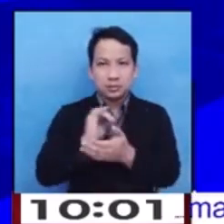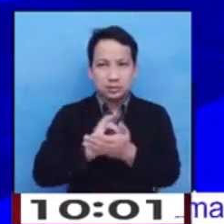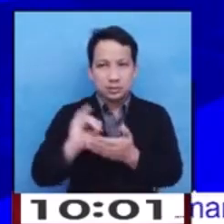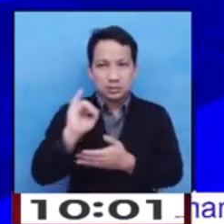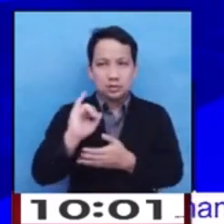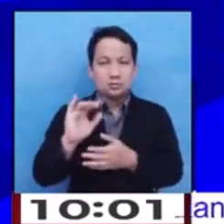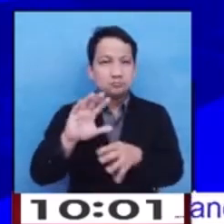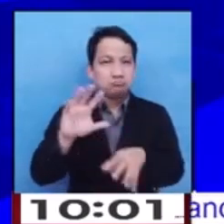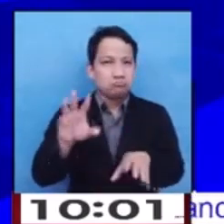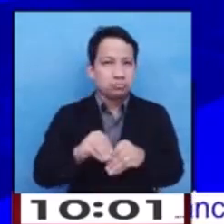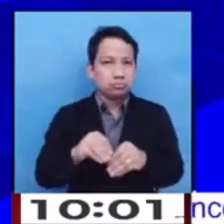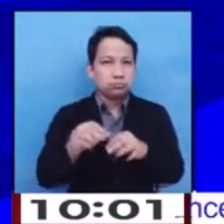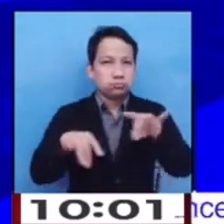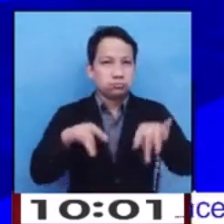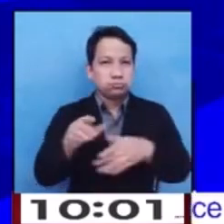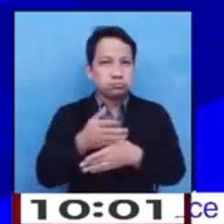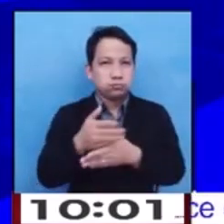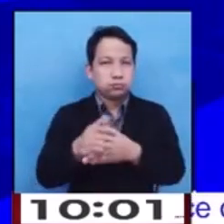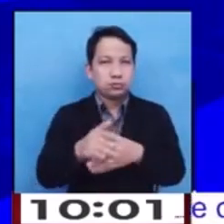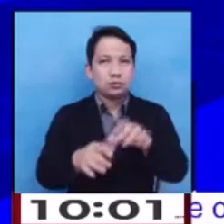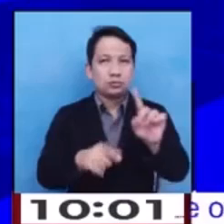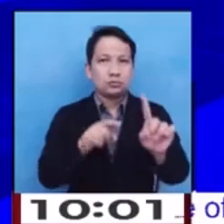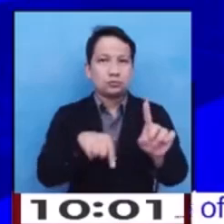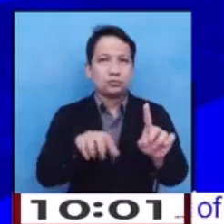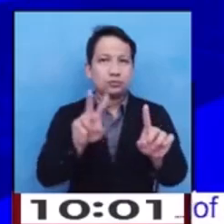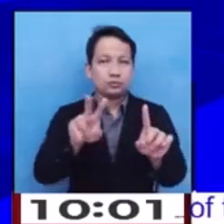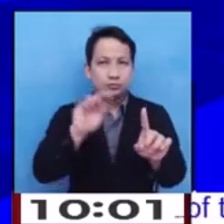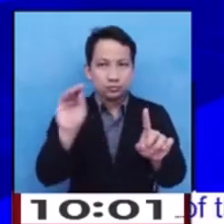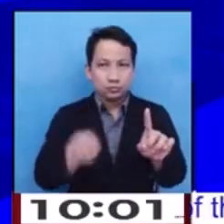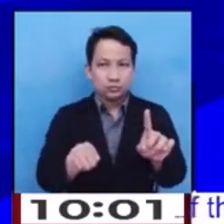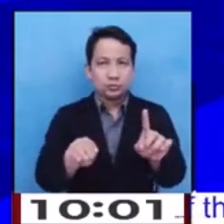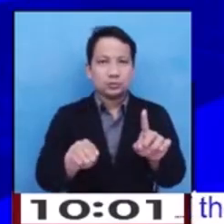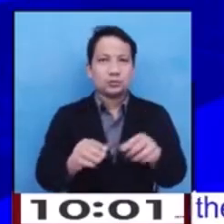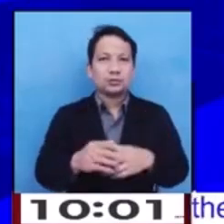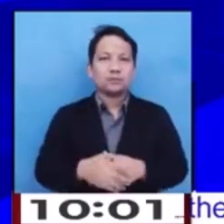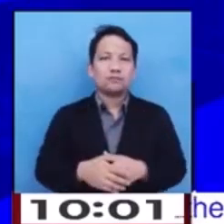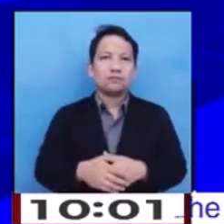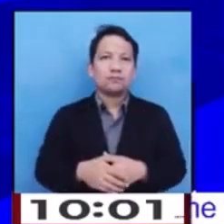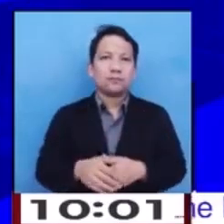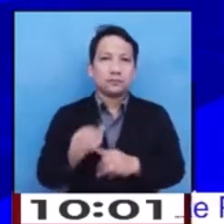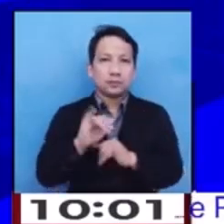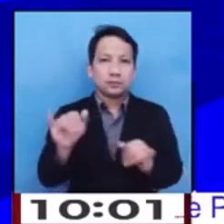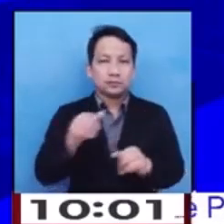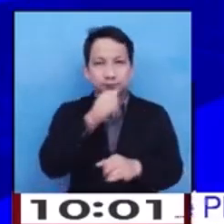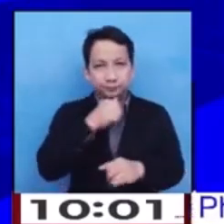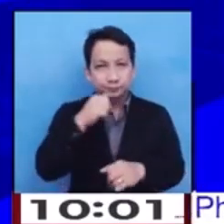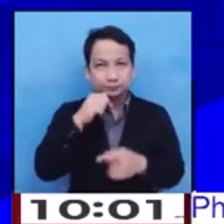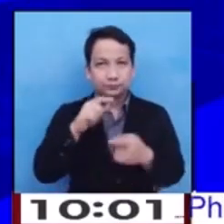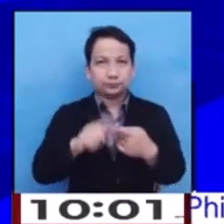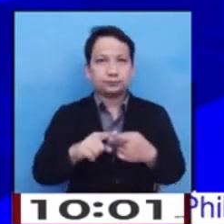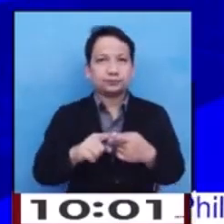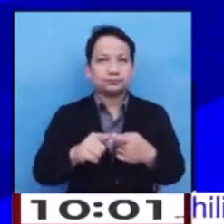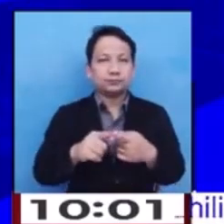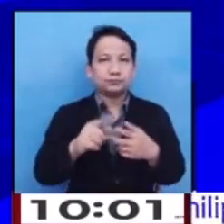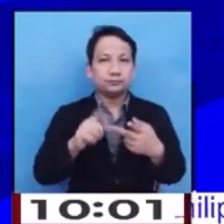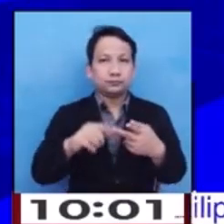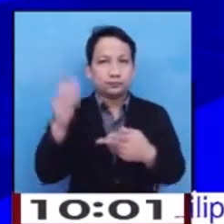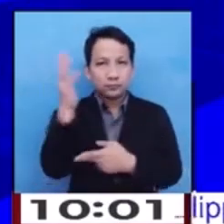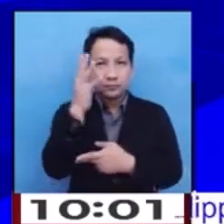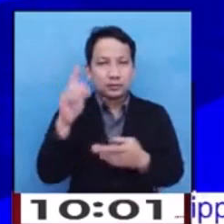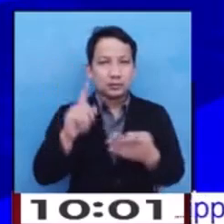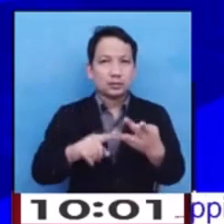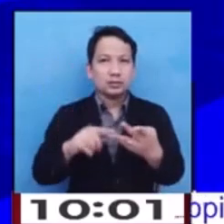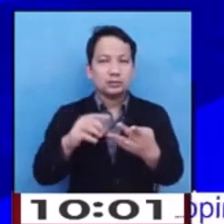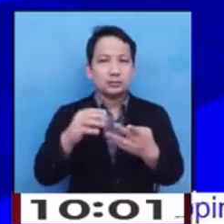ng contribution na 1.2 percentage points habang ang agriculture, forestry, and fishing